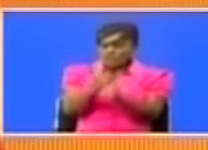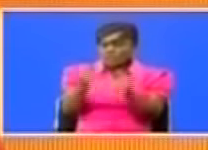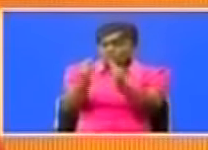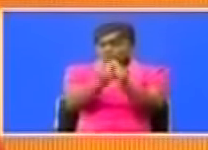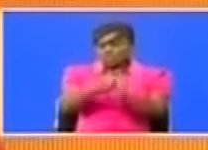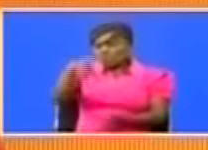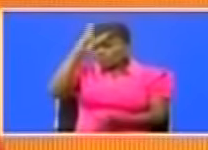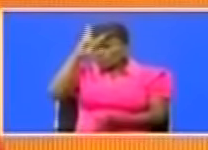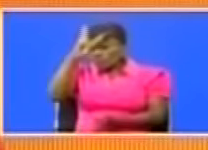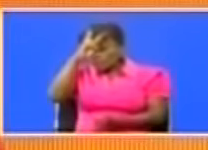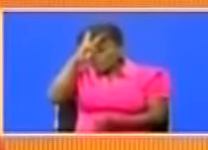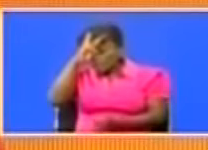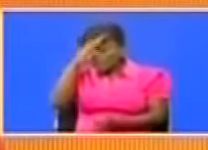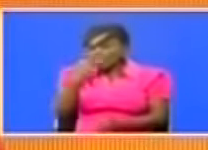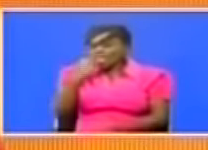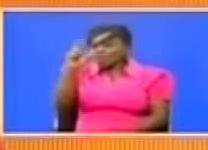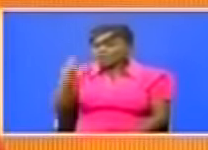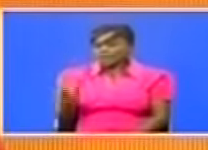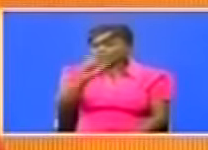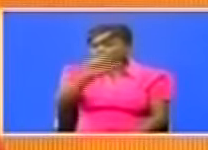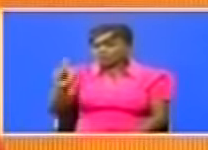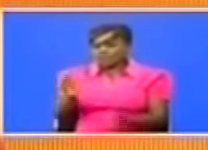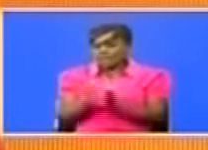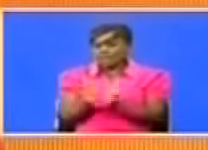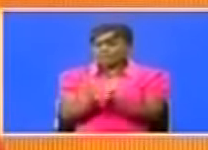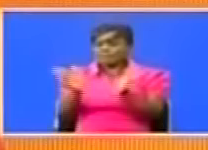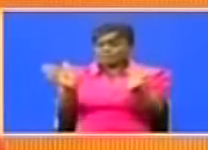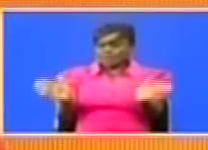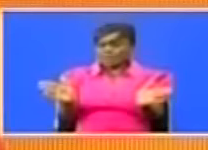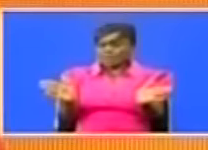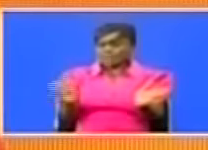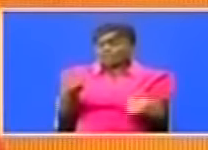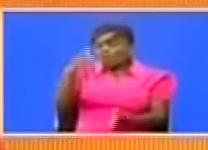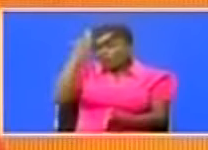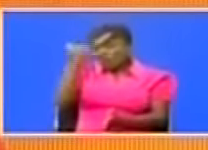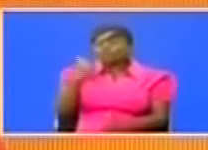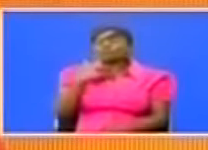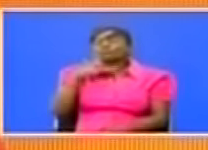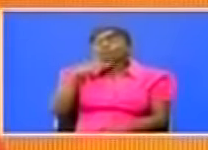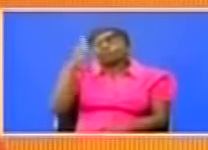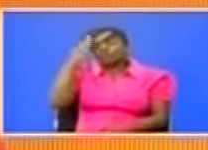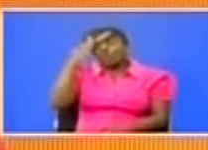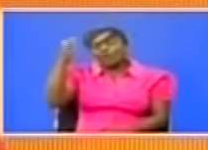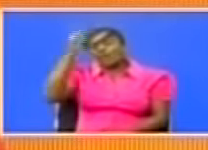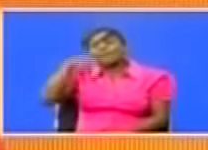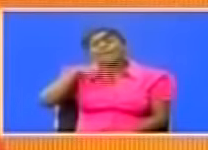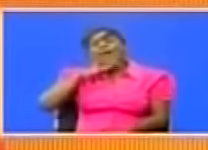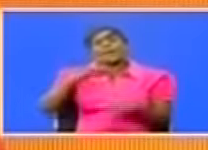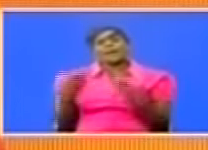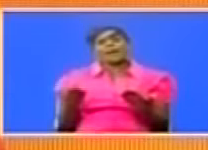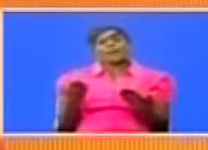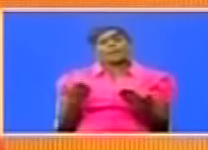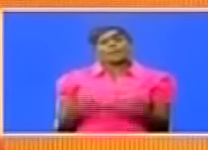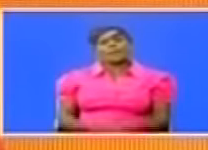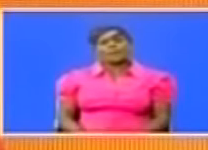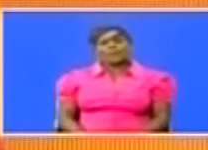wa polisi wale wa msalaba mwekundu pamoja na raia ili kiini cha mauti yake kijulikani. Lofti Matambo ana taarifa hiyo kwa